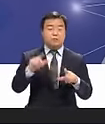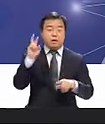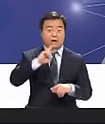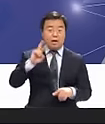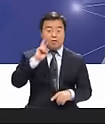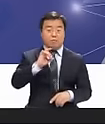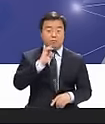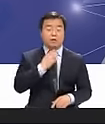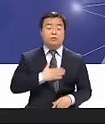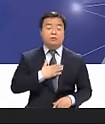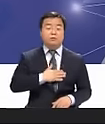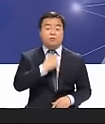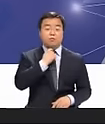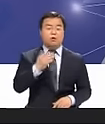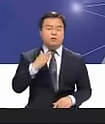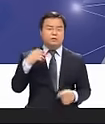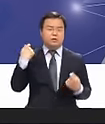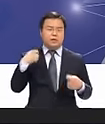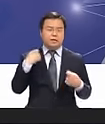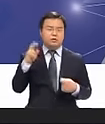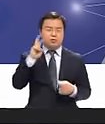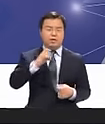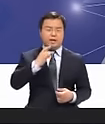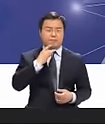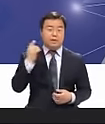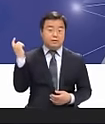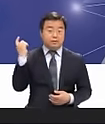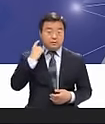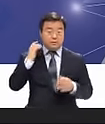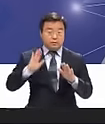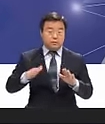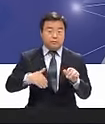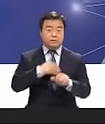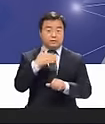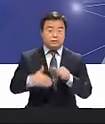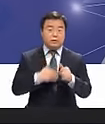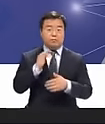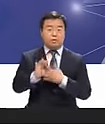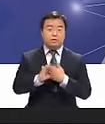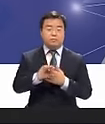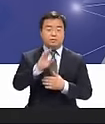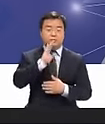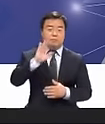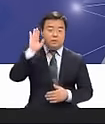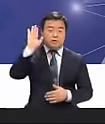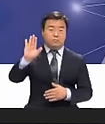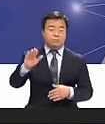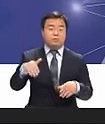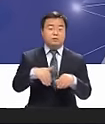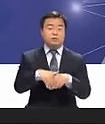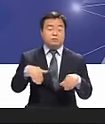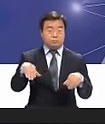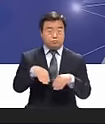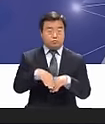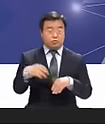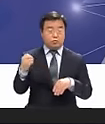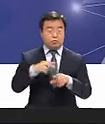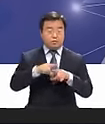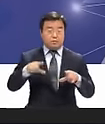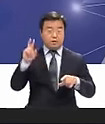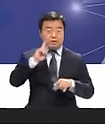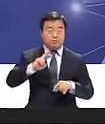가요 중에서도 결국 아이돌 댄스음악만 듣는 이런 상황이 되면 과연 우리나라 대중음악이 앞으로도 발전할 수